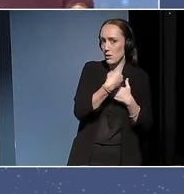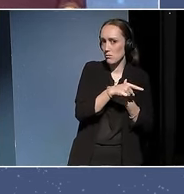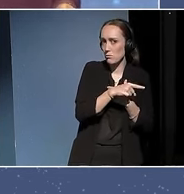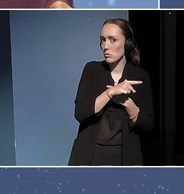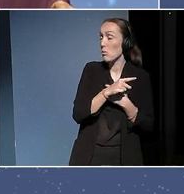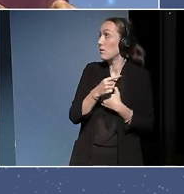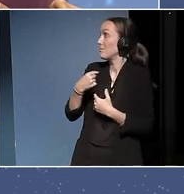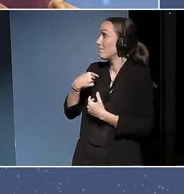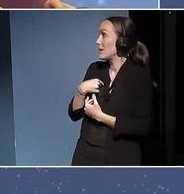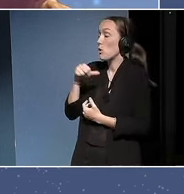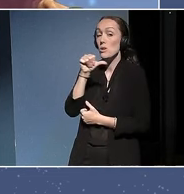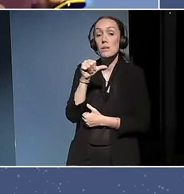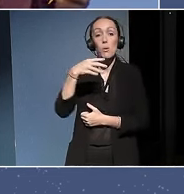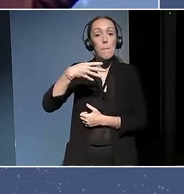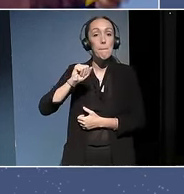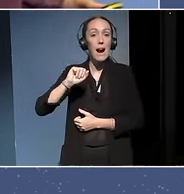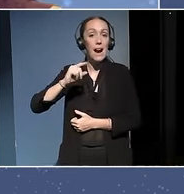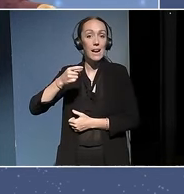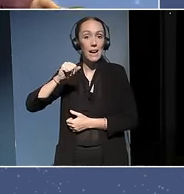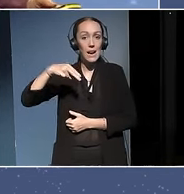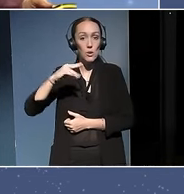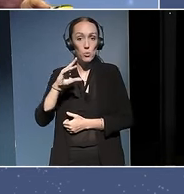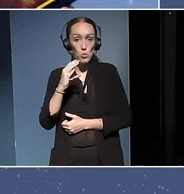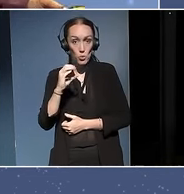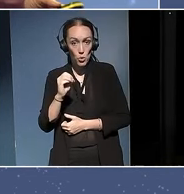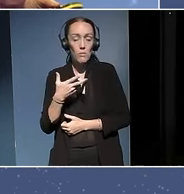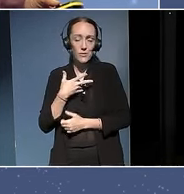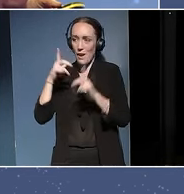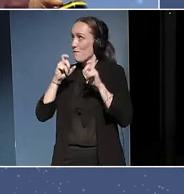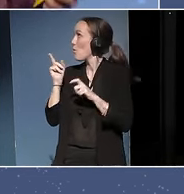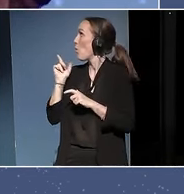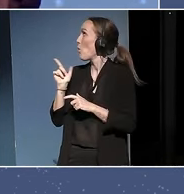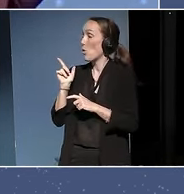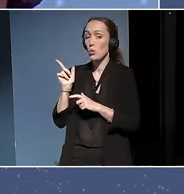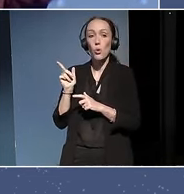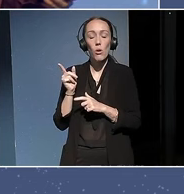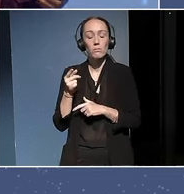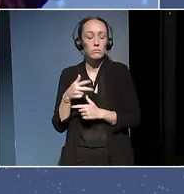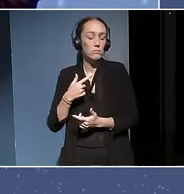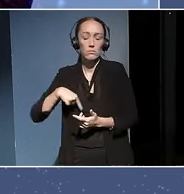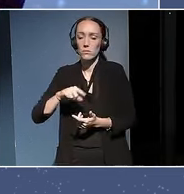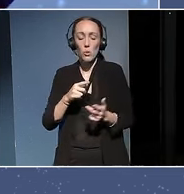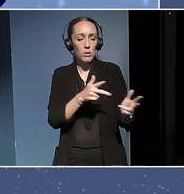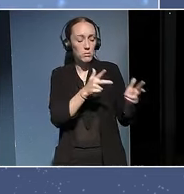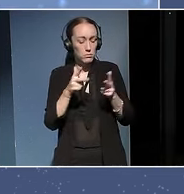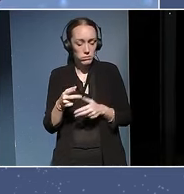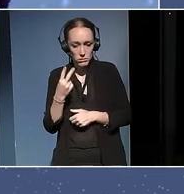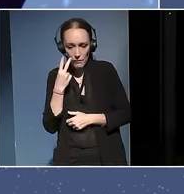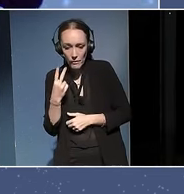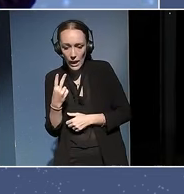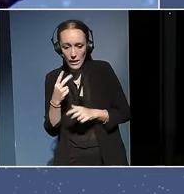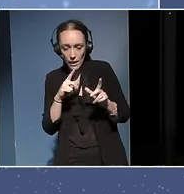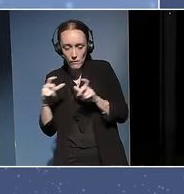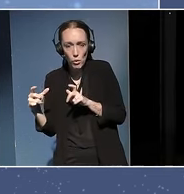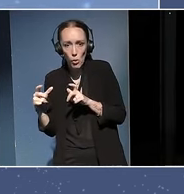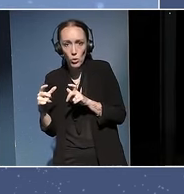in fotografia diciamo diamo conferma Queste sono ossa di spinosauro sarebbe importantissimo trovare